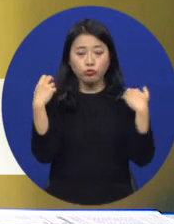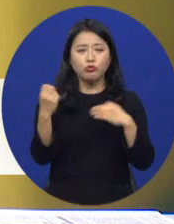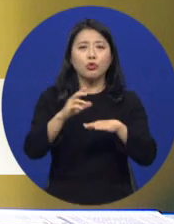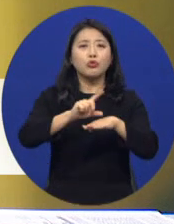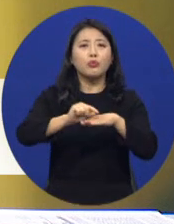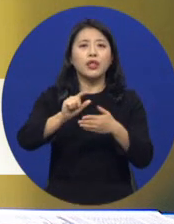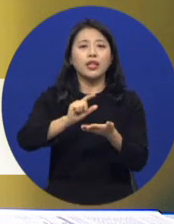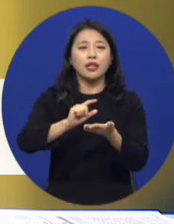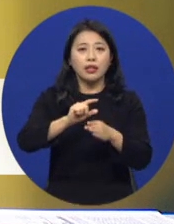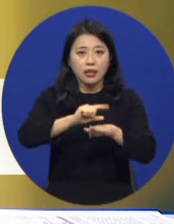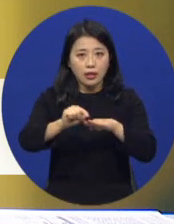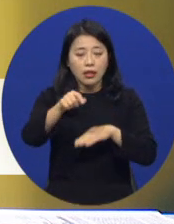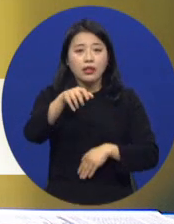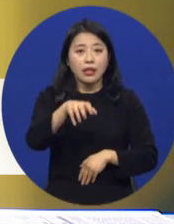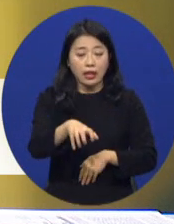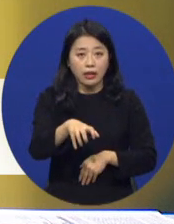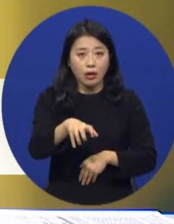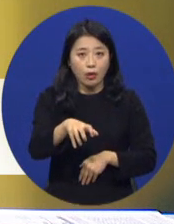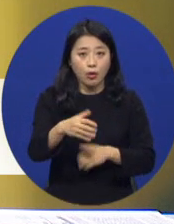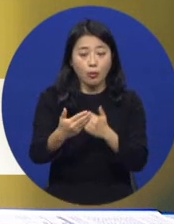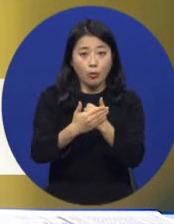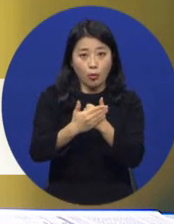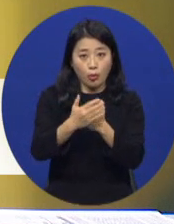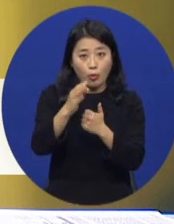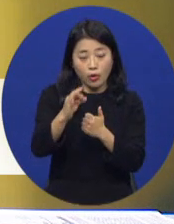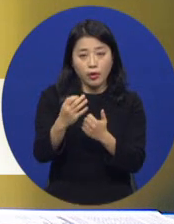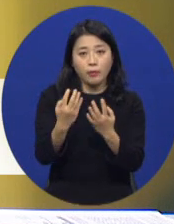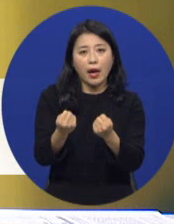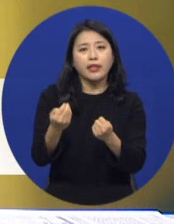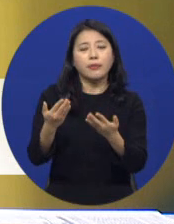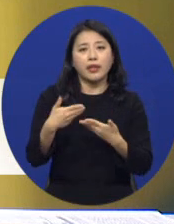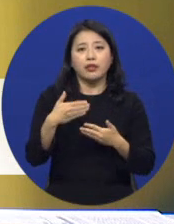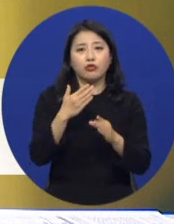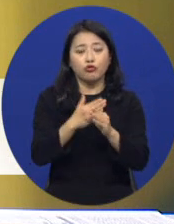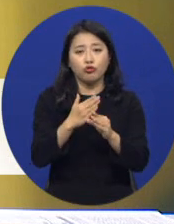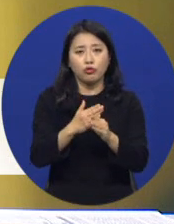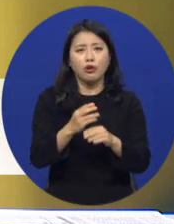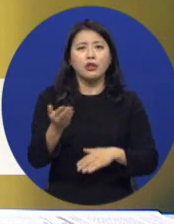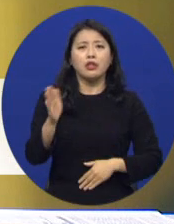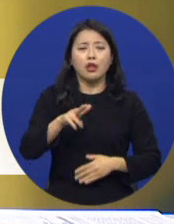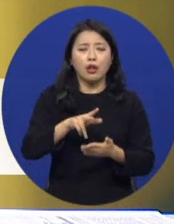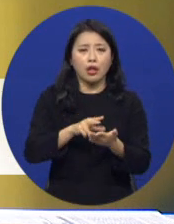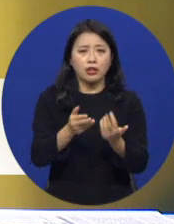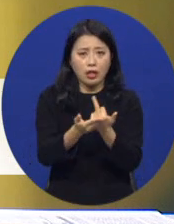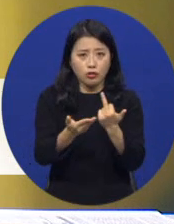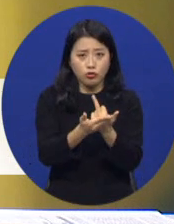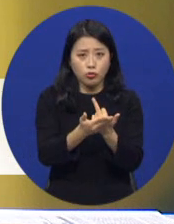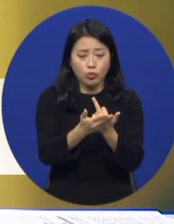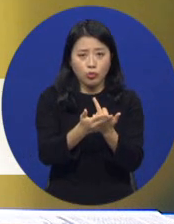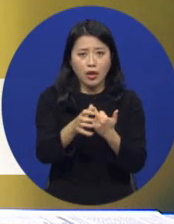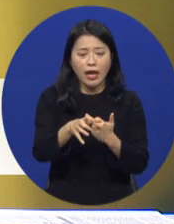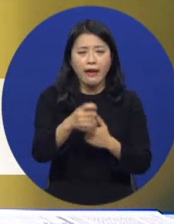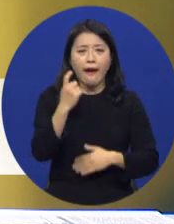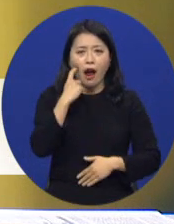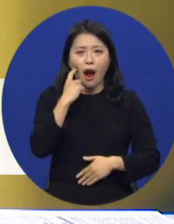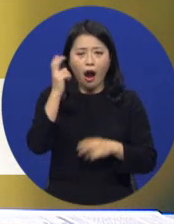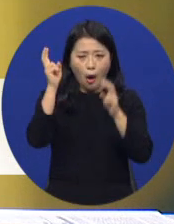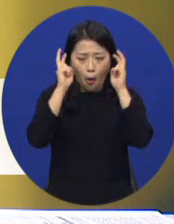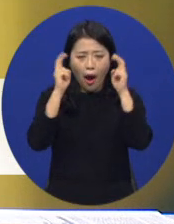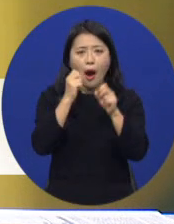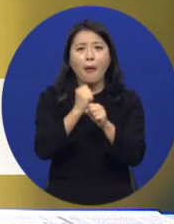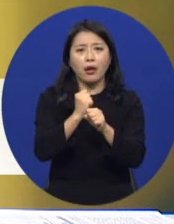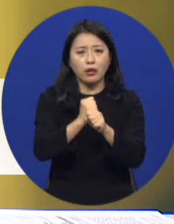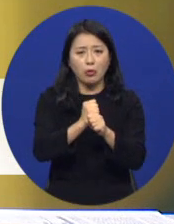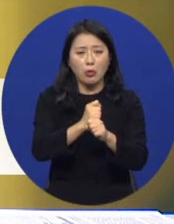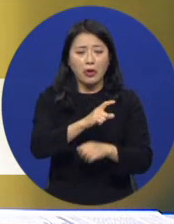보조금을 지원받는 경우가 많은데요 그런데 제주에 한 스타트업 대표가 유령회사를 만들고 가짜